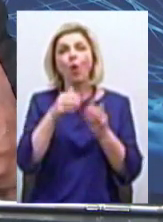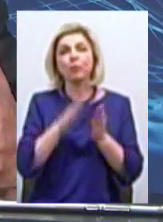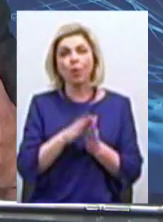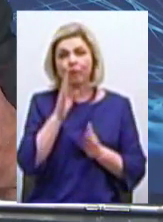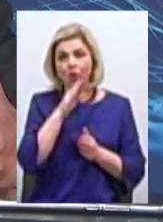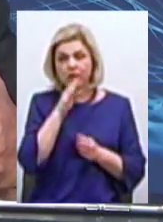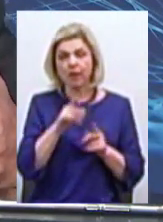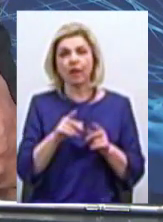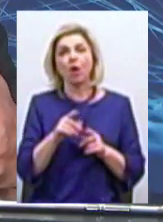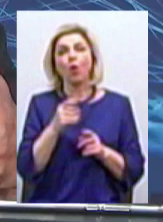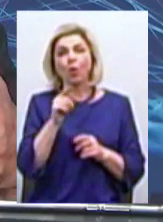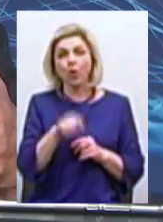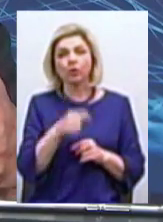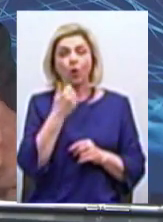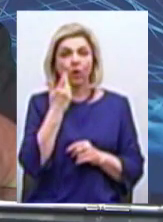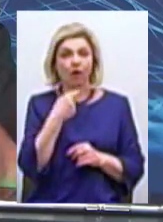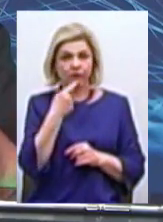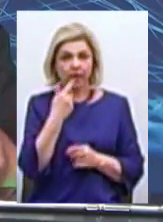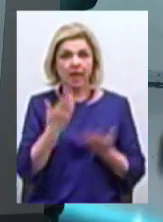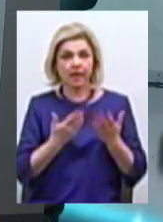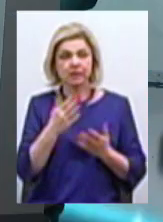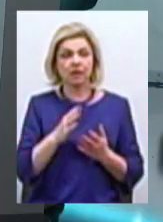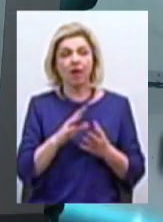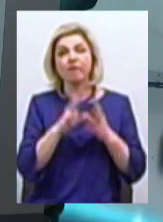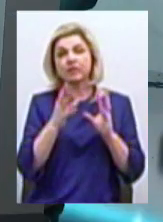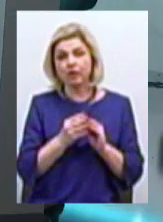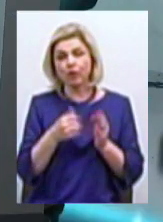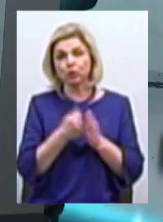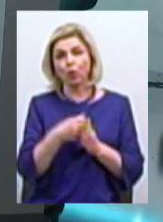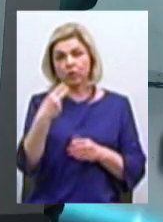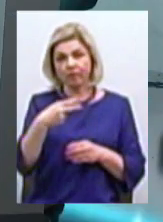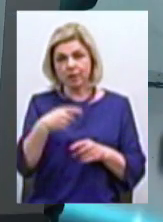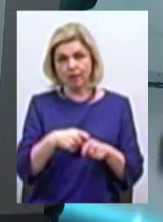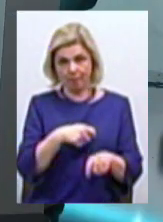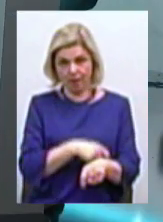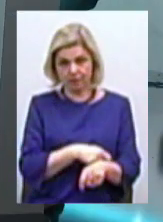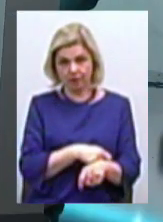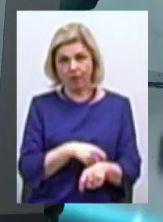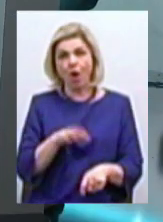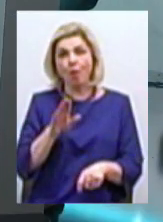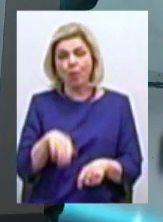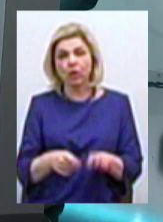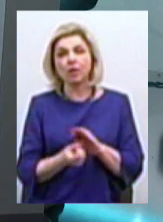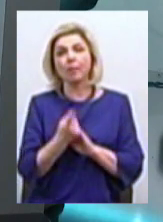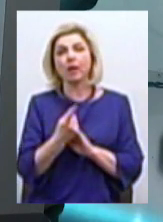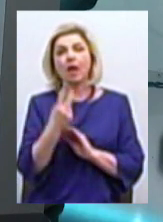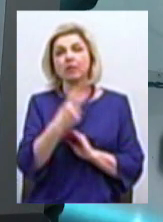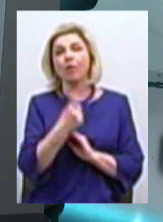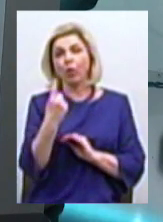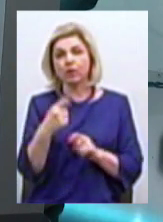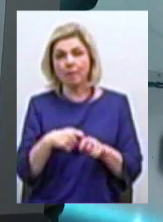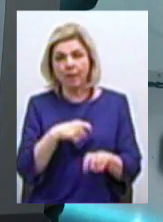масштабах. Тоді, коли вони кажуть, що ми піднімемо всього-навсього до 20 метрів, потім з'являється десь 21